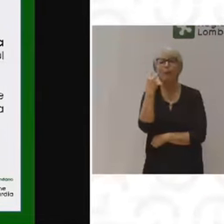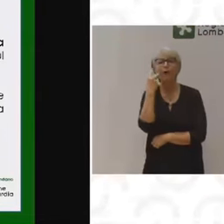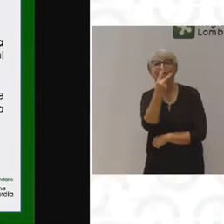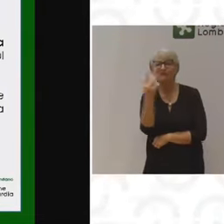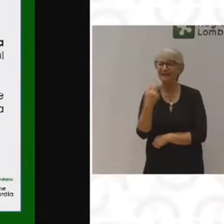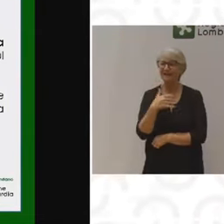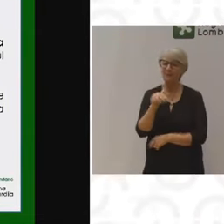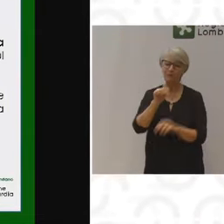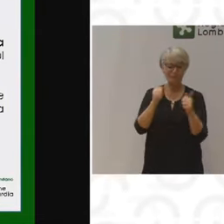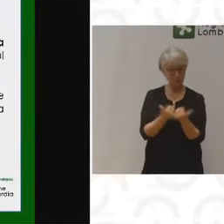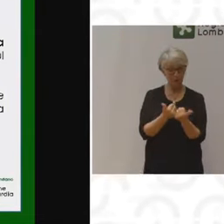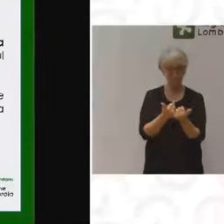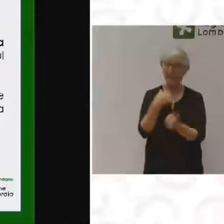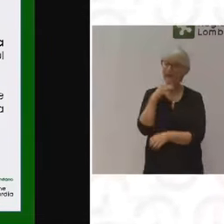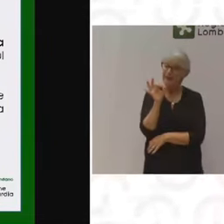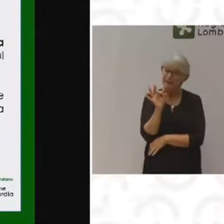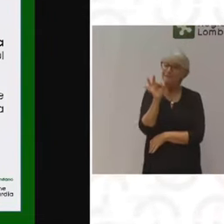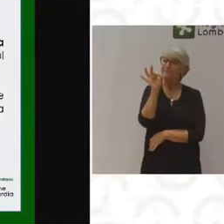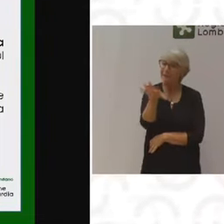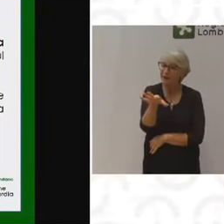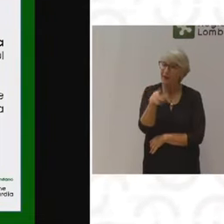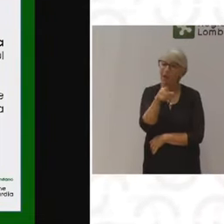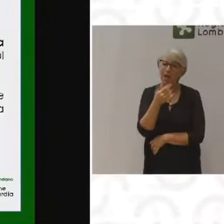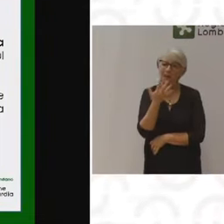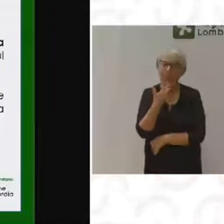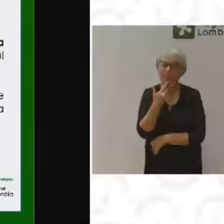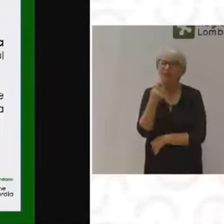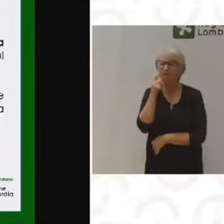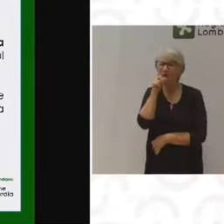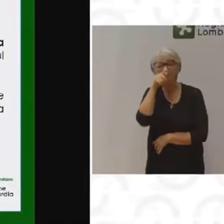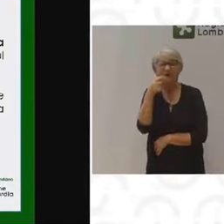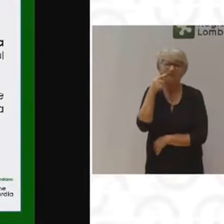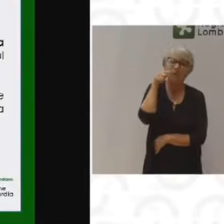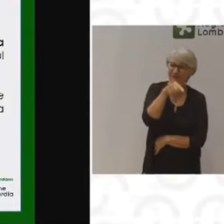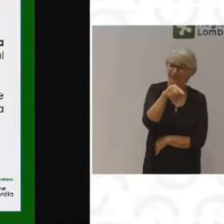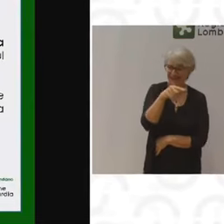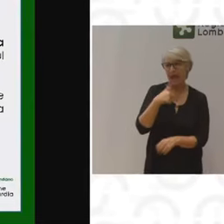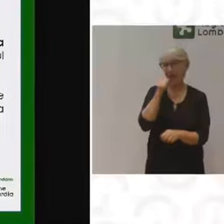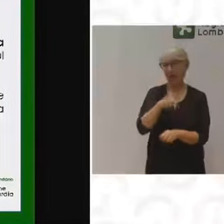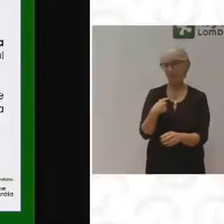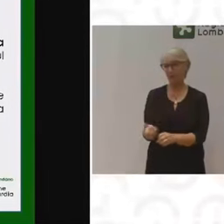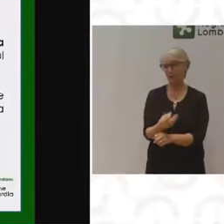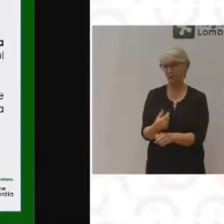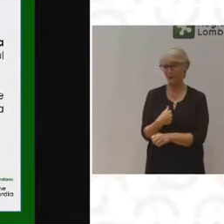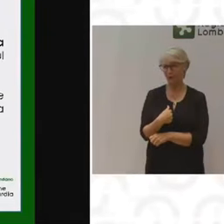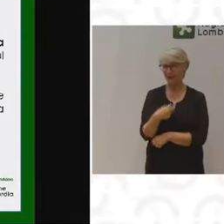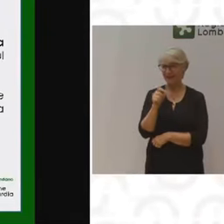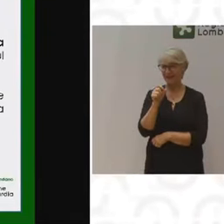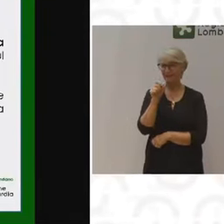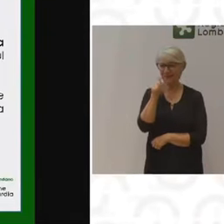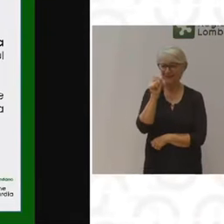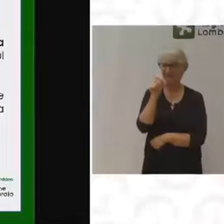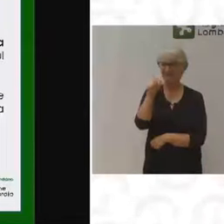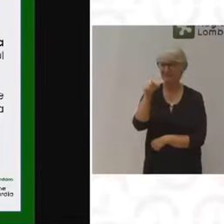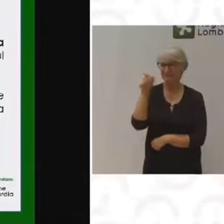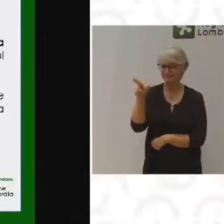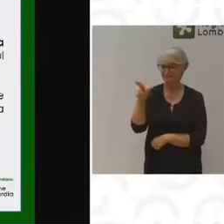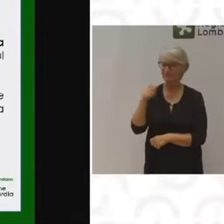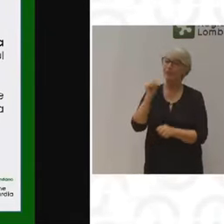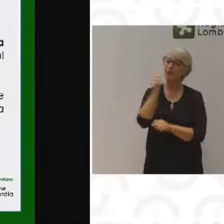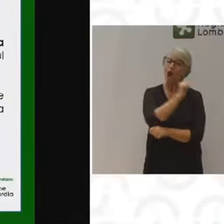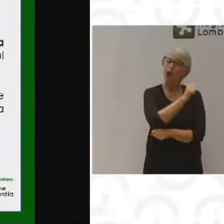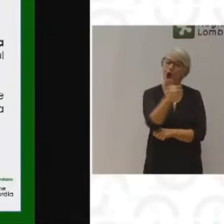della pillola, speriamo di aver reso bene nel taglio e cuci che abbiamo fatto sui nodi di significato che ogni